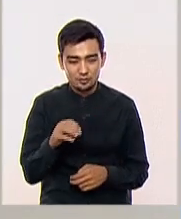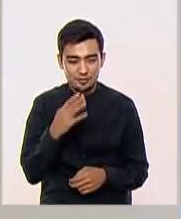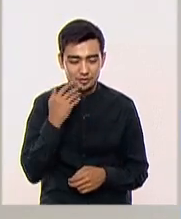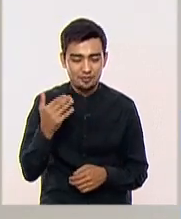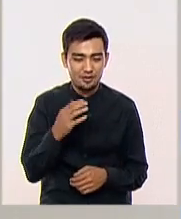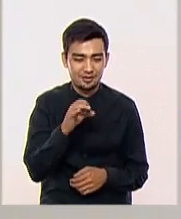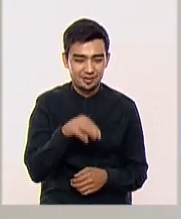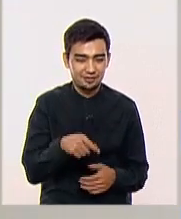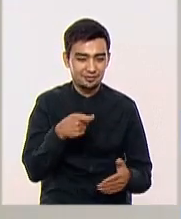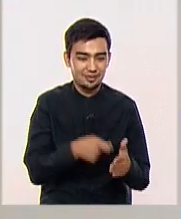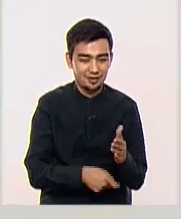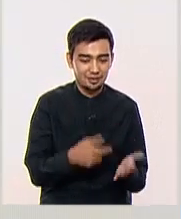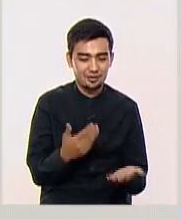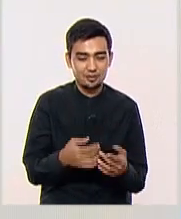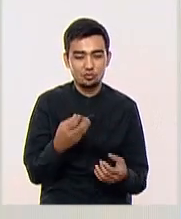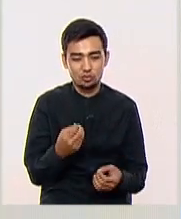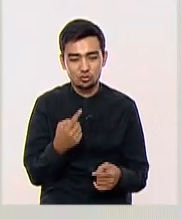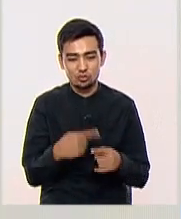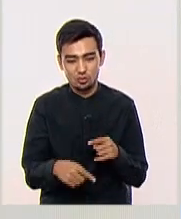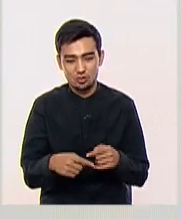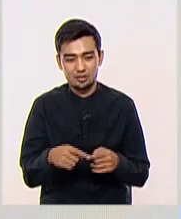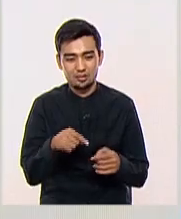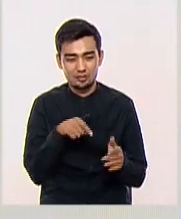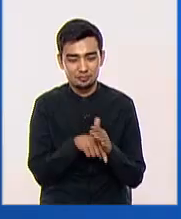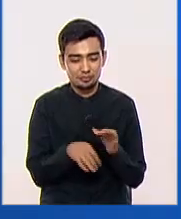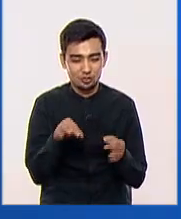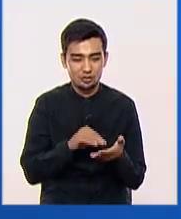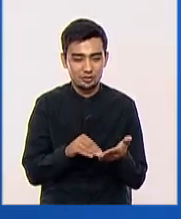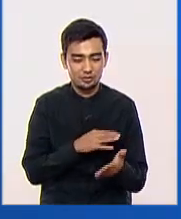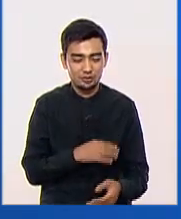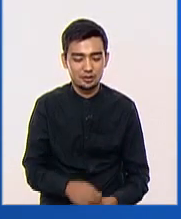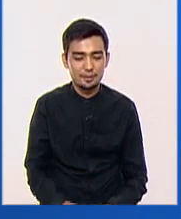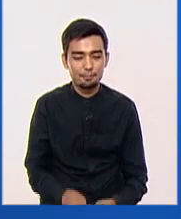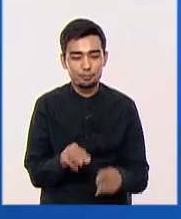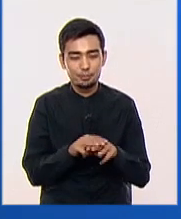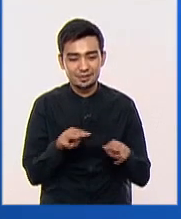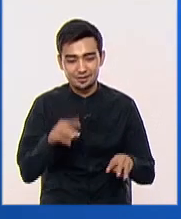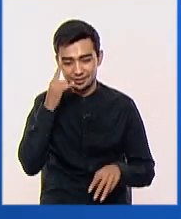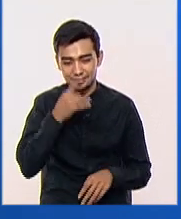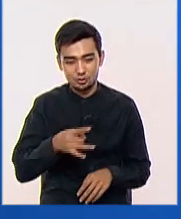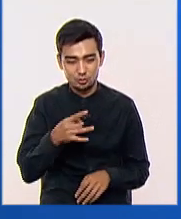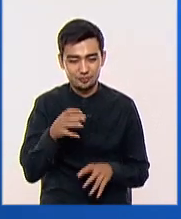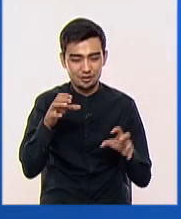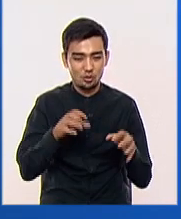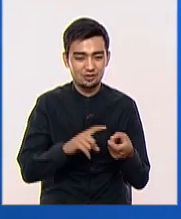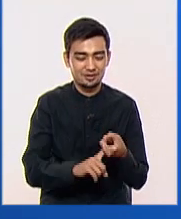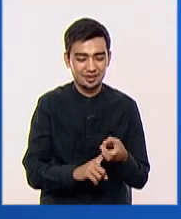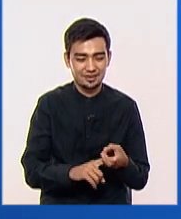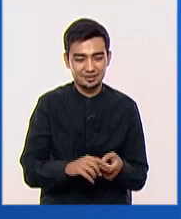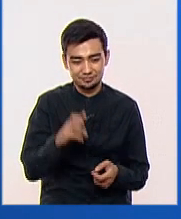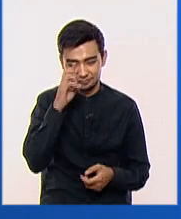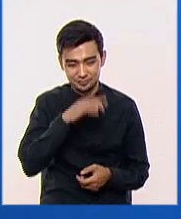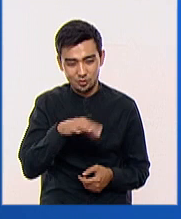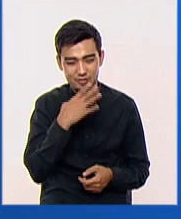сайттарды бұғаттаудан бөлек тағы бірнеше өкілеттіктің артқаны жазылған. Министрлік Қазақстан Республикасының заңнамасына сәйкес ел